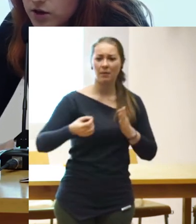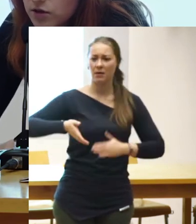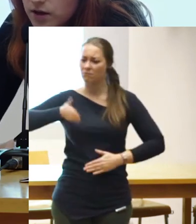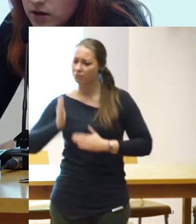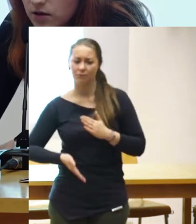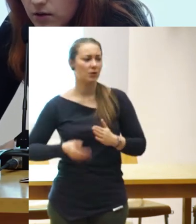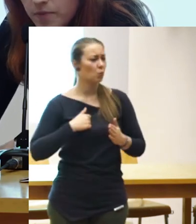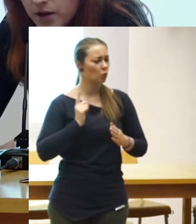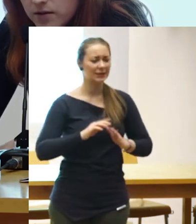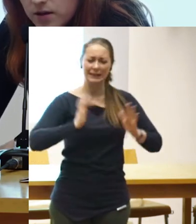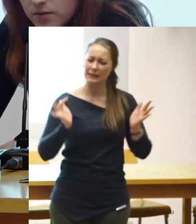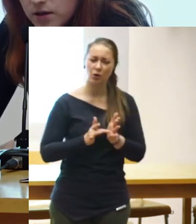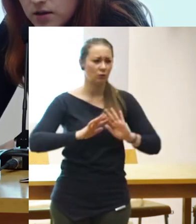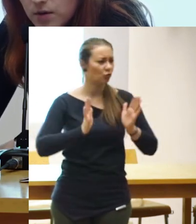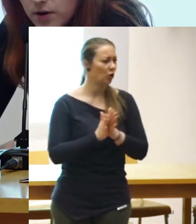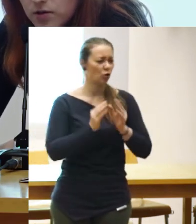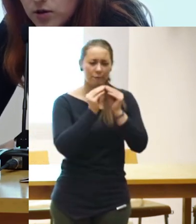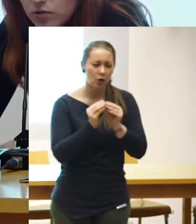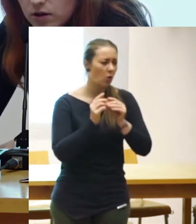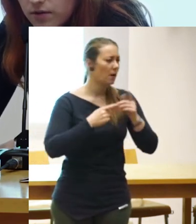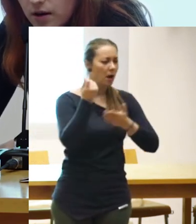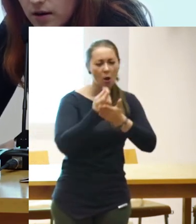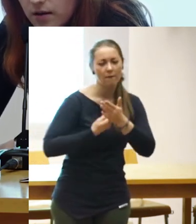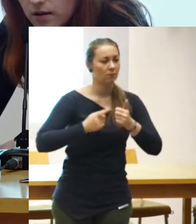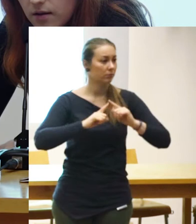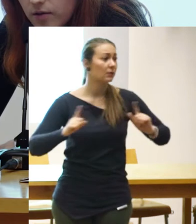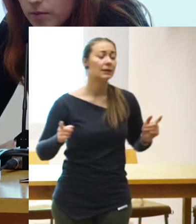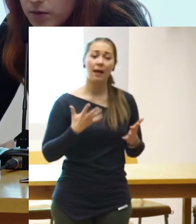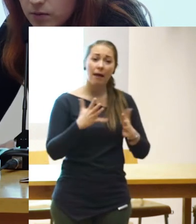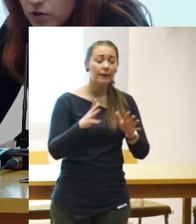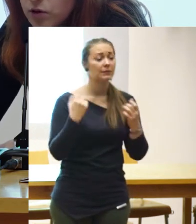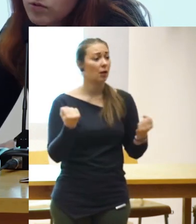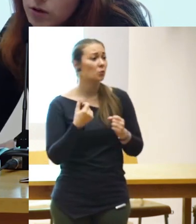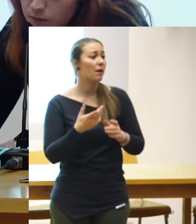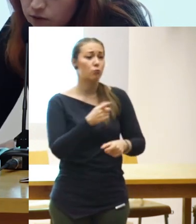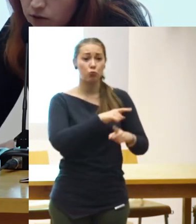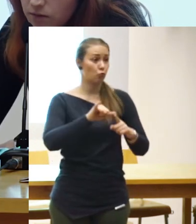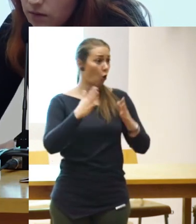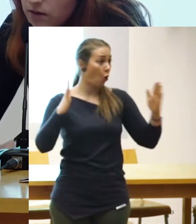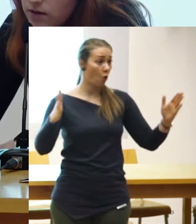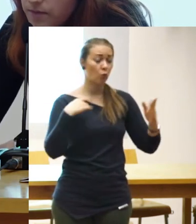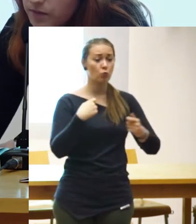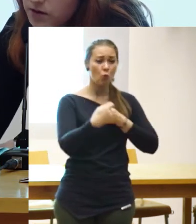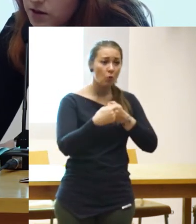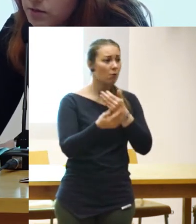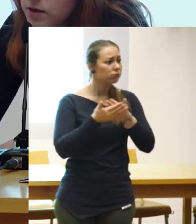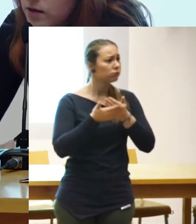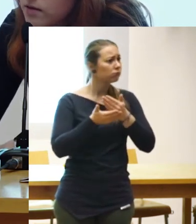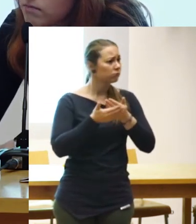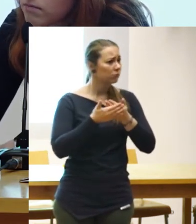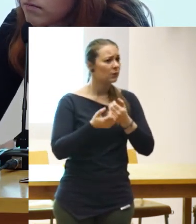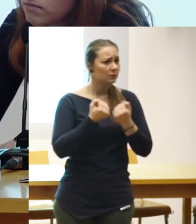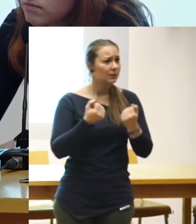doby vytváří nové dílo. Snažíme se s nimi pracovat soustavně během toho roku i potom. Snažíme